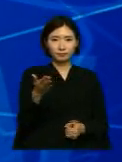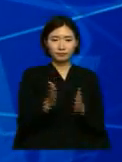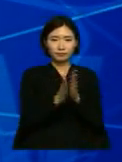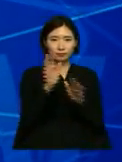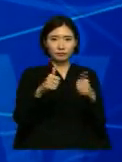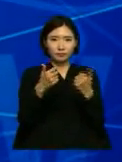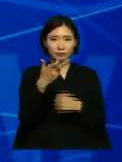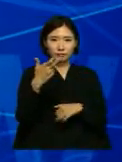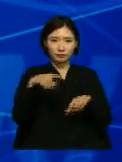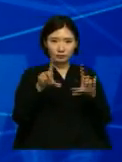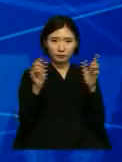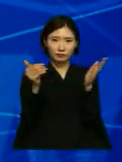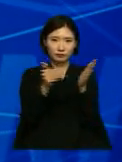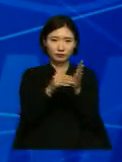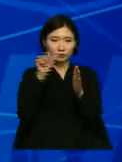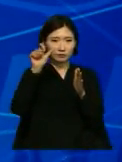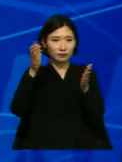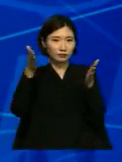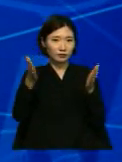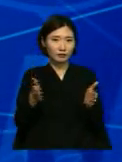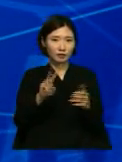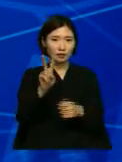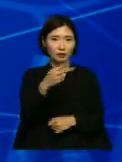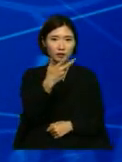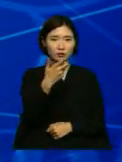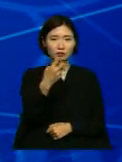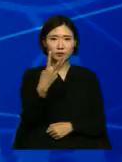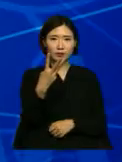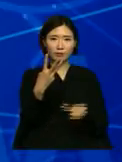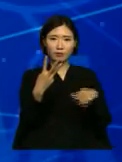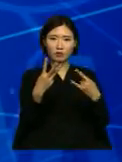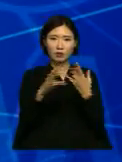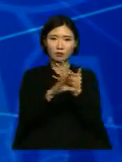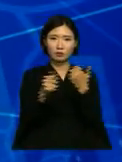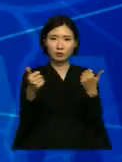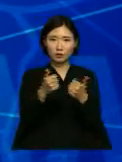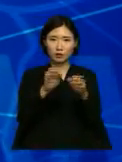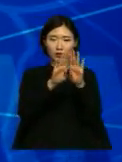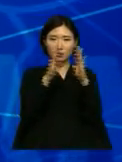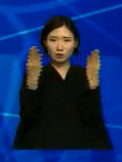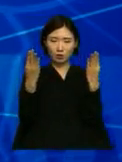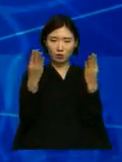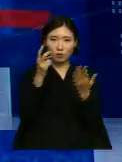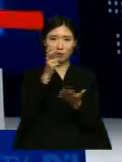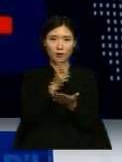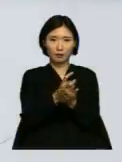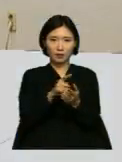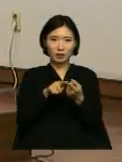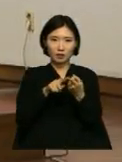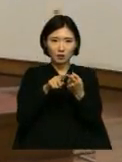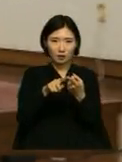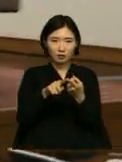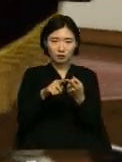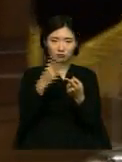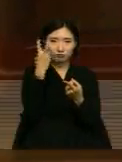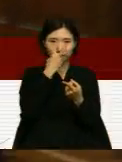하남시의회가 오는 17일까지 닷새 동안 제273회 임시회를 개회하고 조례안을 심의 의결합니다.